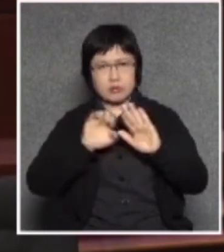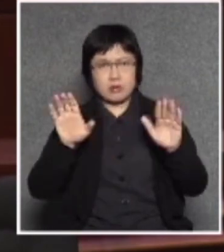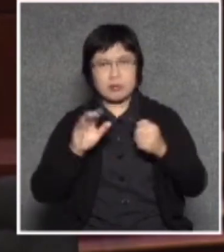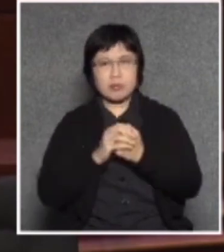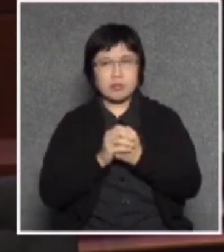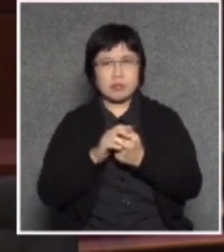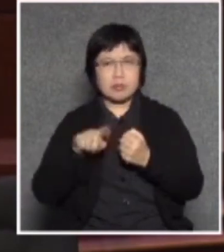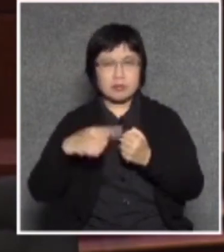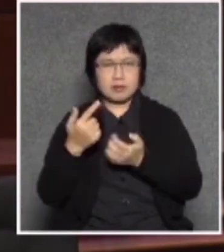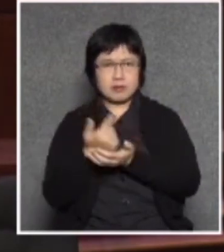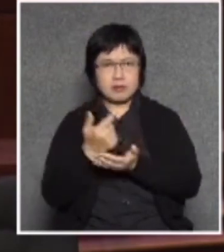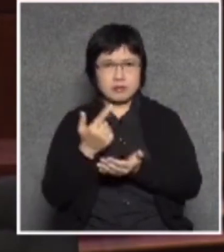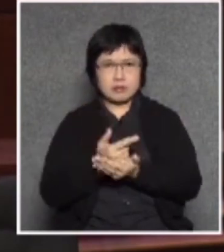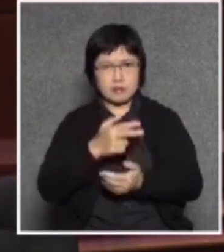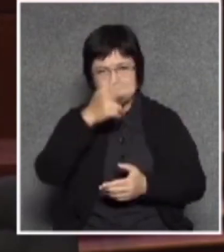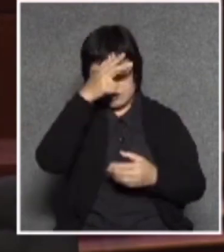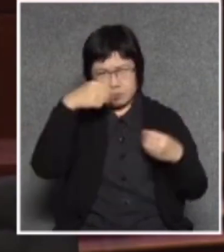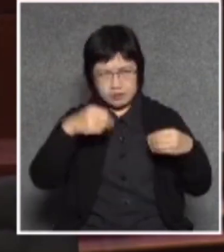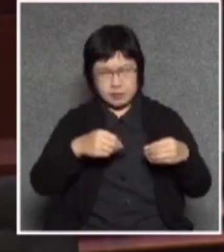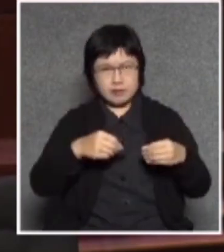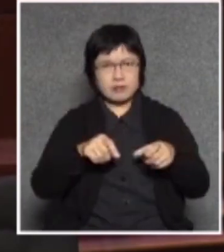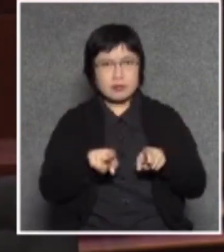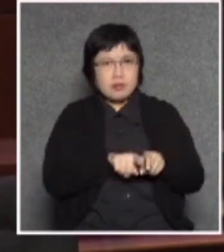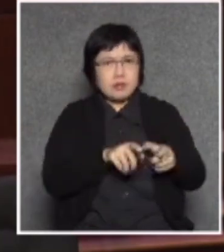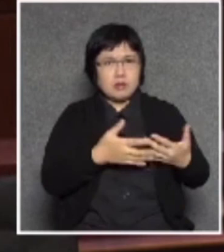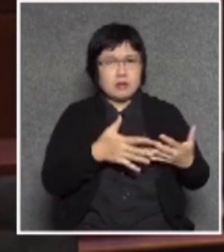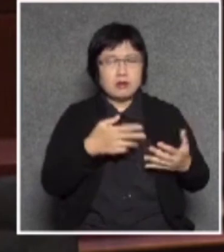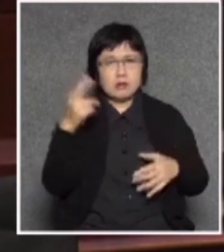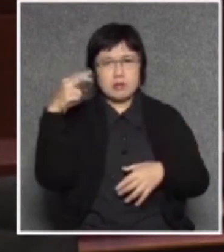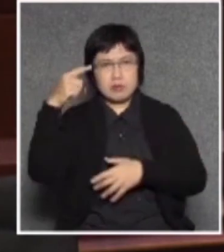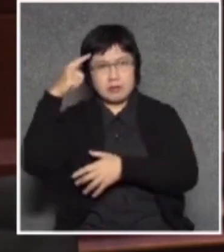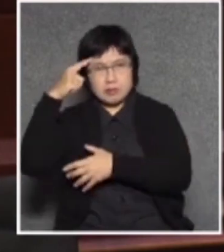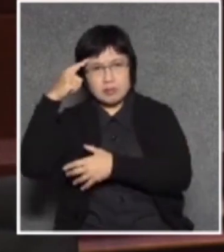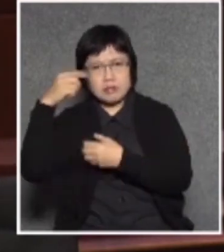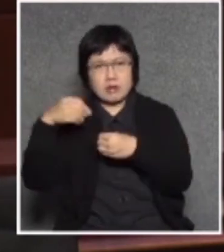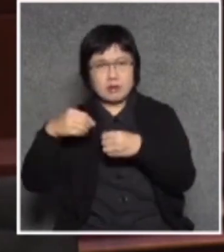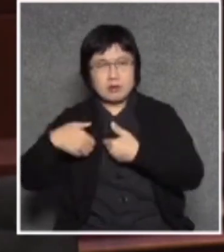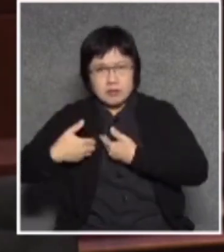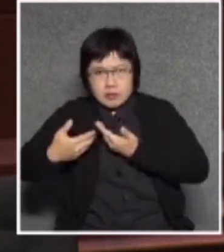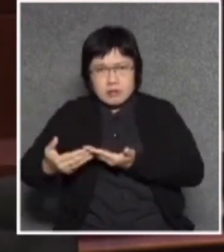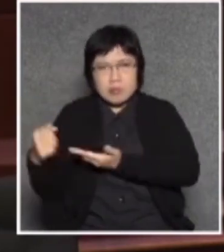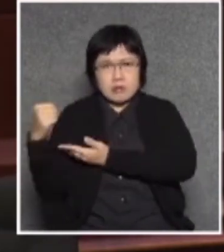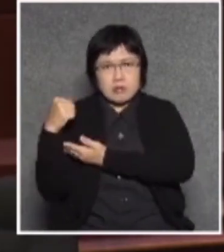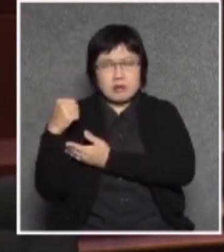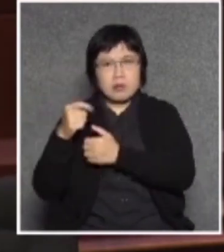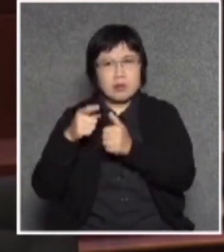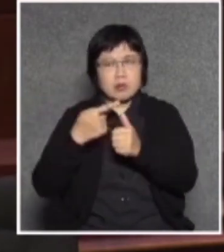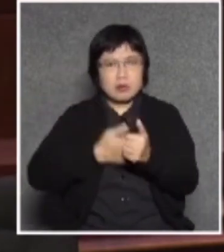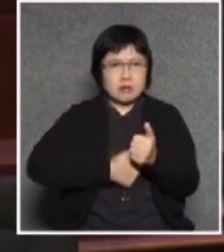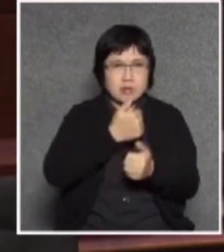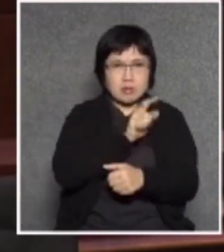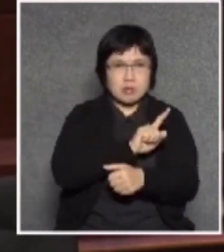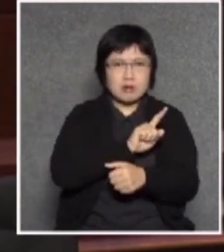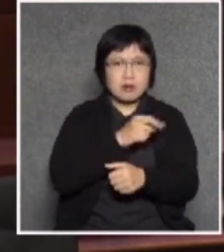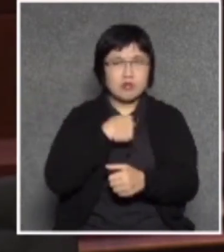點，教育界同工為通識教育科所付出的努力得來的初步成果是值